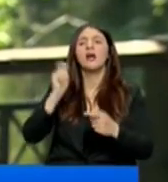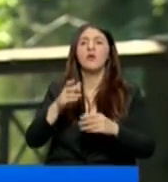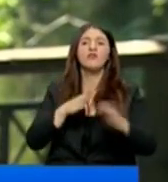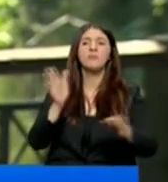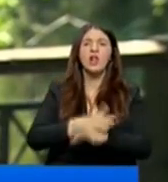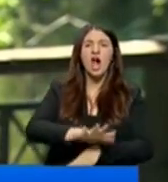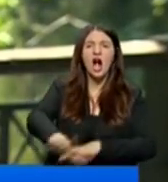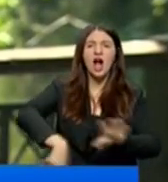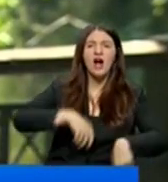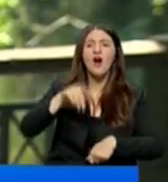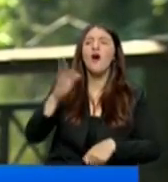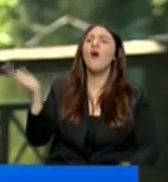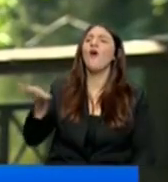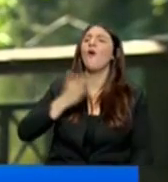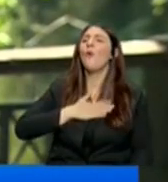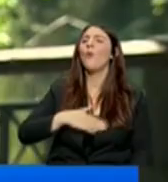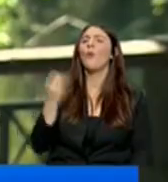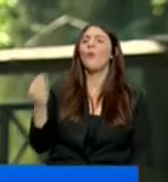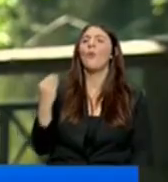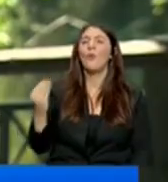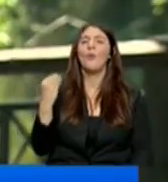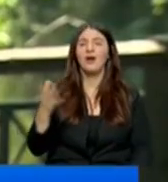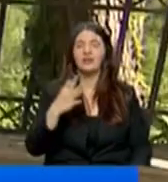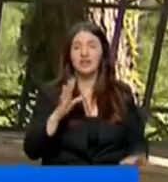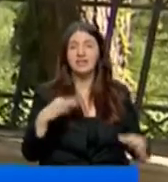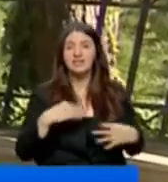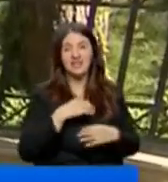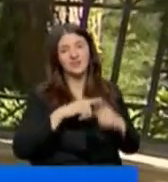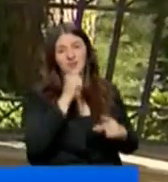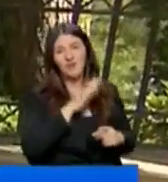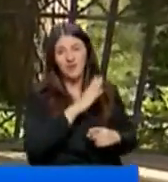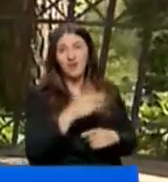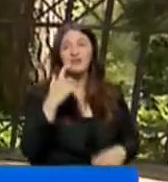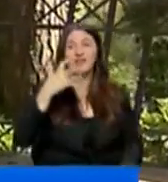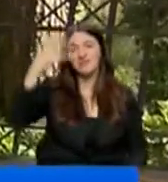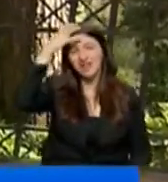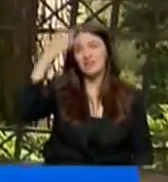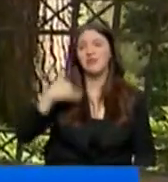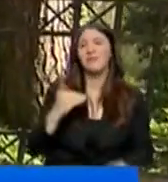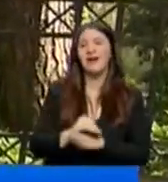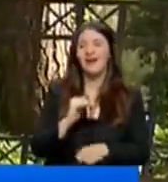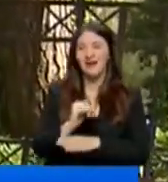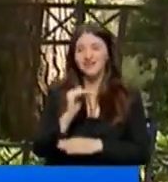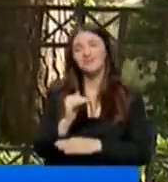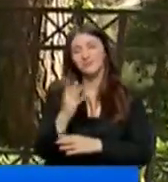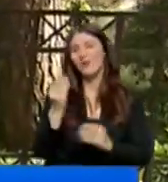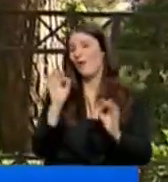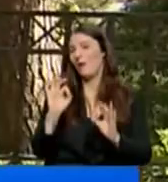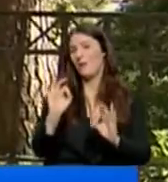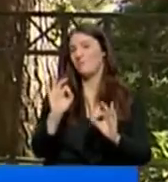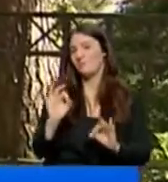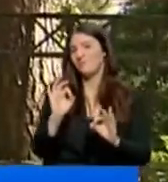malı götür, ondan sonra oh her şey ne kadar güzeldi. Sayın Kılıçdaroğlu, çok teşekkür ediyorum. Demirel'de benim hayatımın önemli